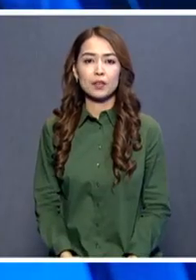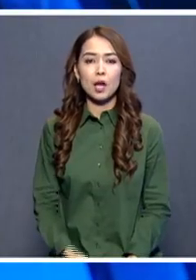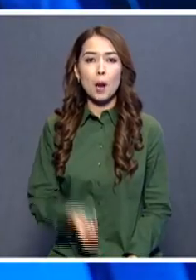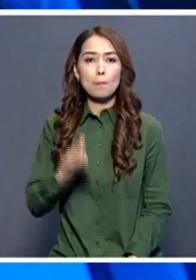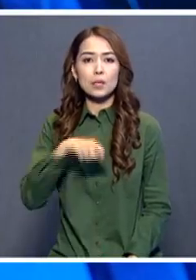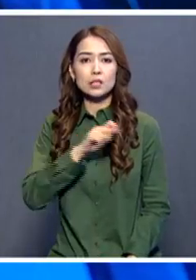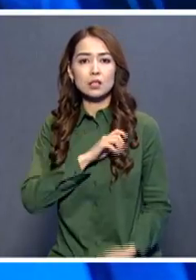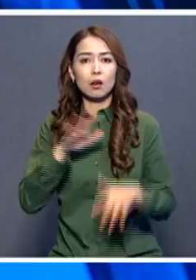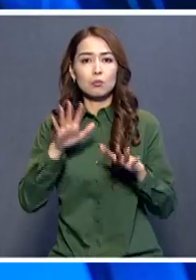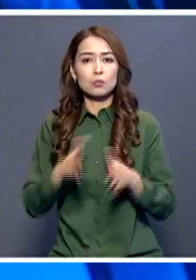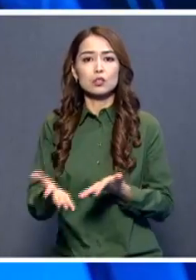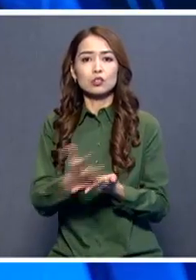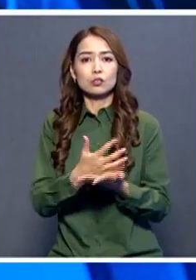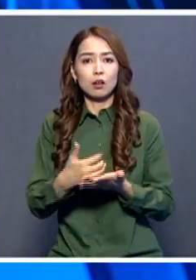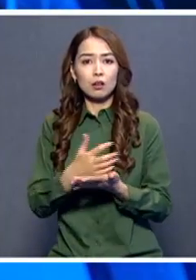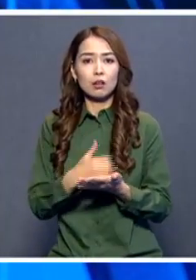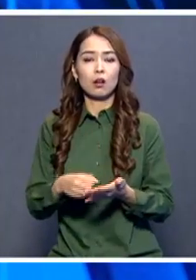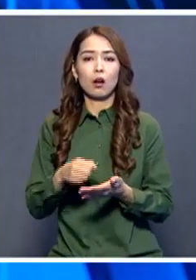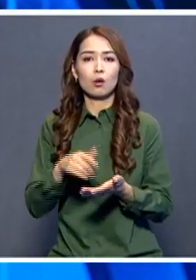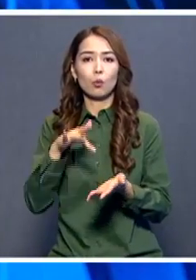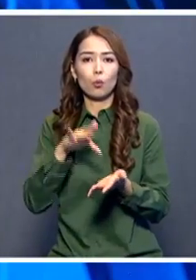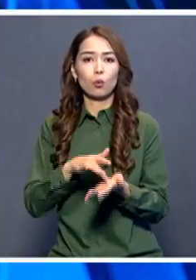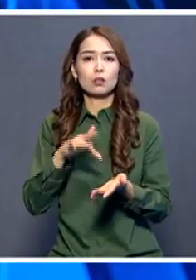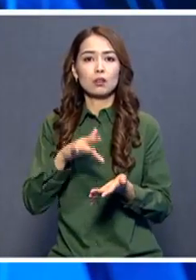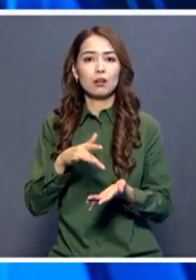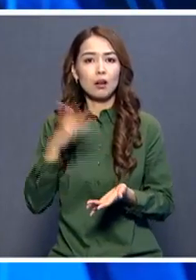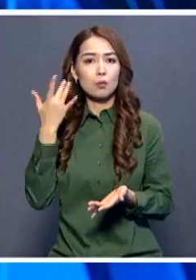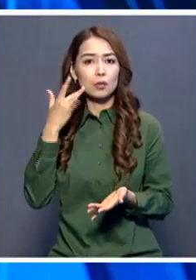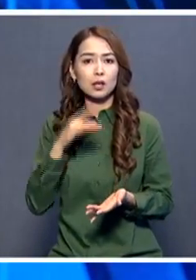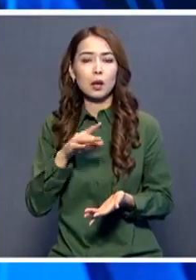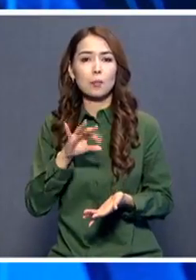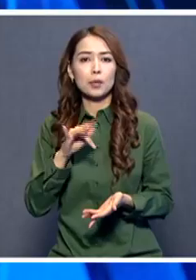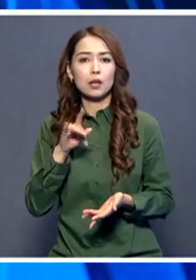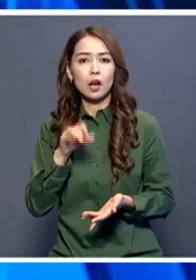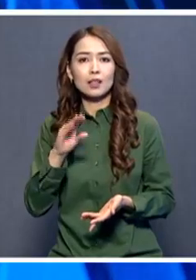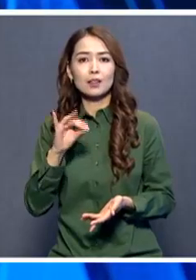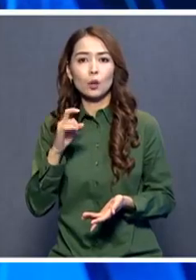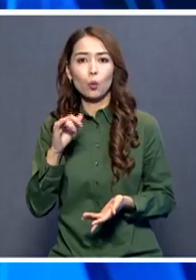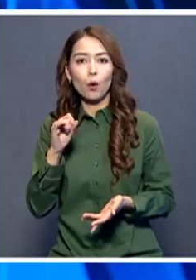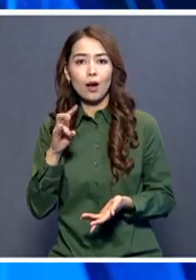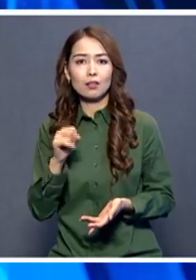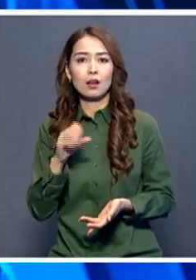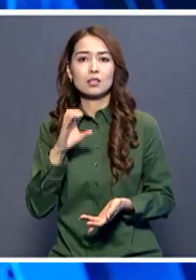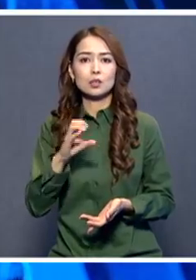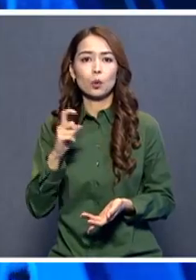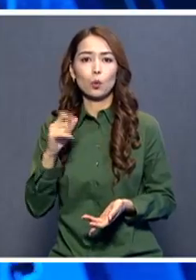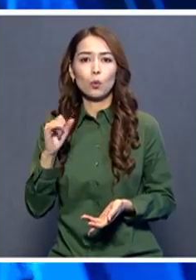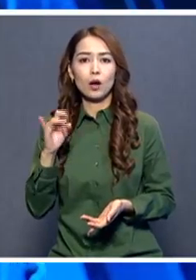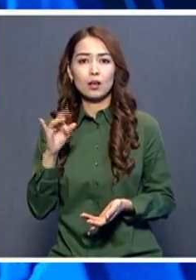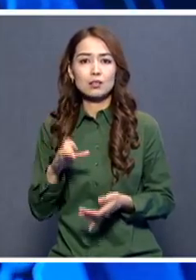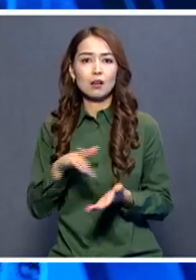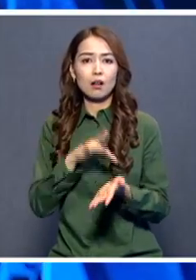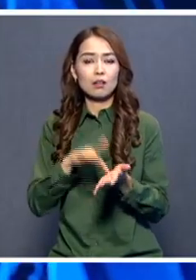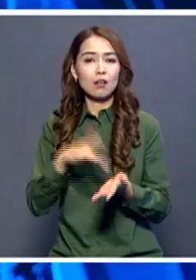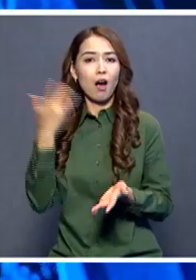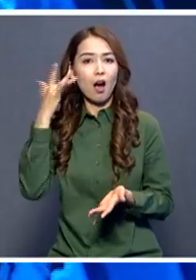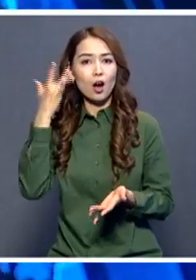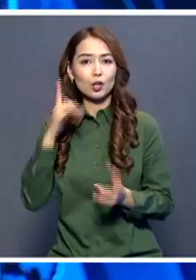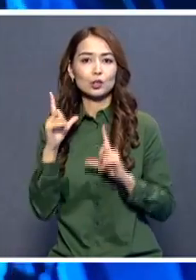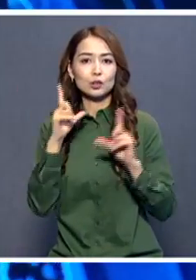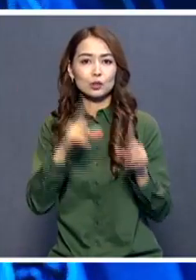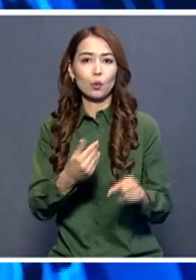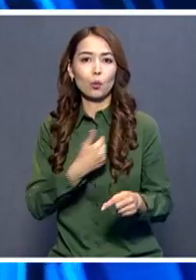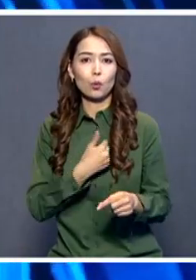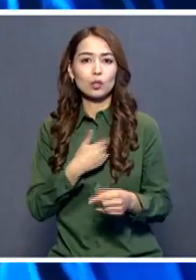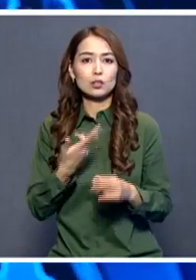Мексикаға жиналып қалған орталық америкалық мигранттар Тихуана және Сюдад Хуарес қалаларынан Ақшыға кетуге әрекет жасап жатыр. Олар